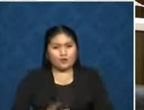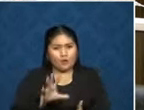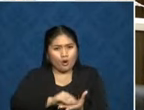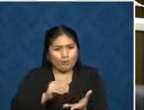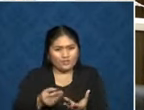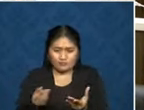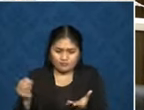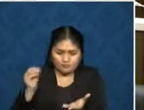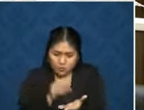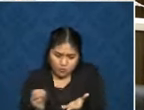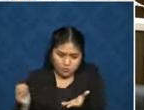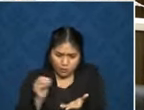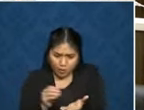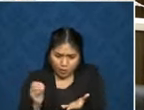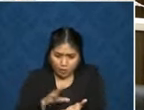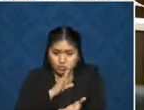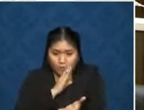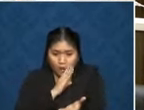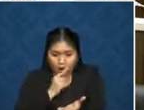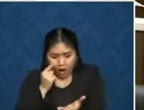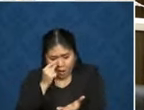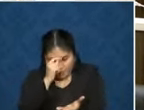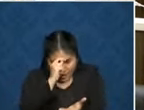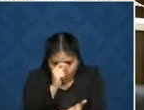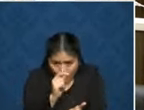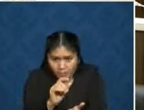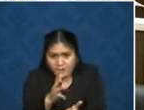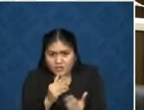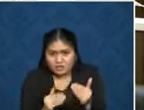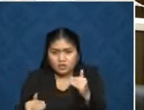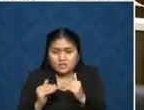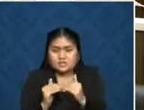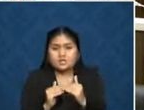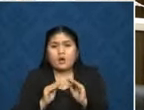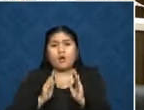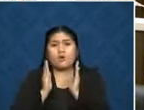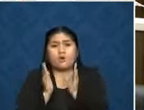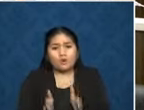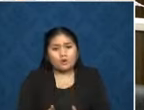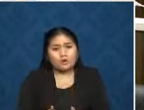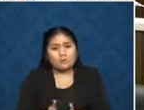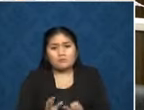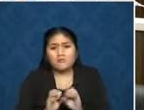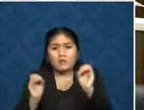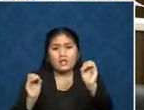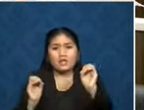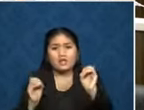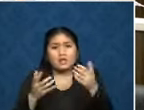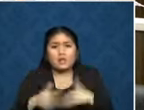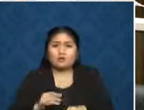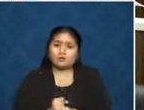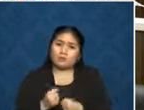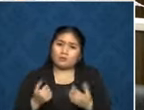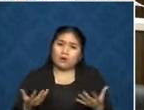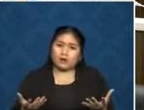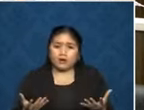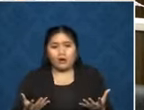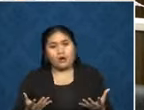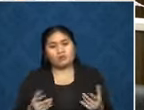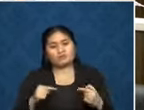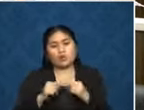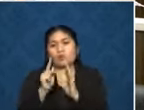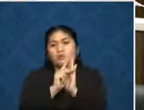ที่ใส่เข้าไปถ้ามันไปเคารพมันไม่เคารพสิทธิพื้นฐานความเป็นคนท้ายสุดเนี่ยมันก็จะทำให้ก